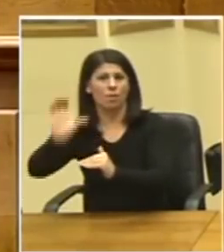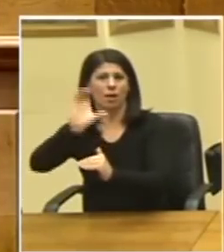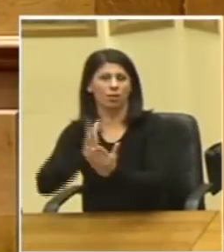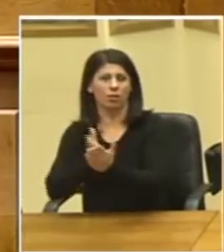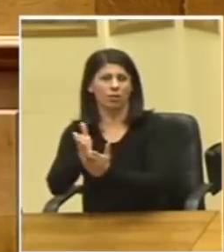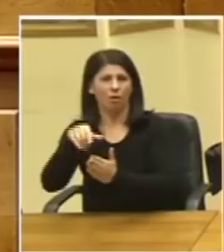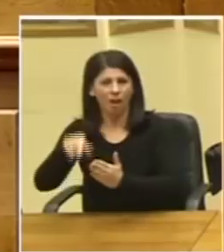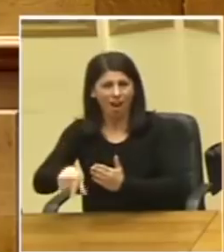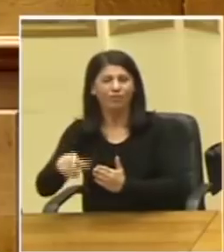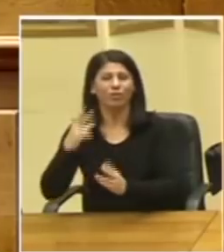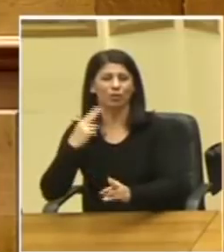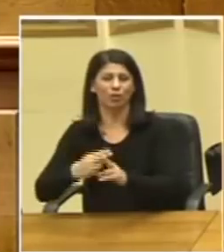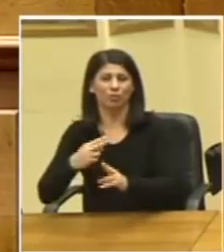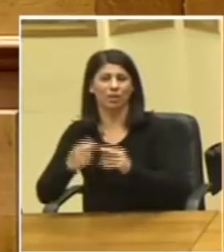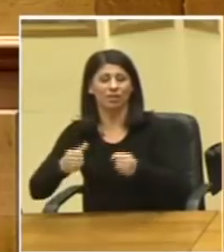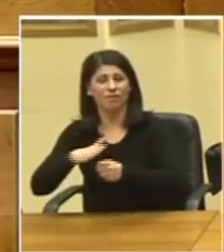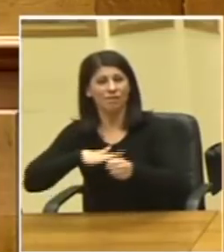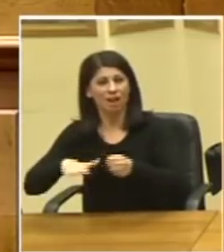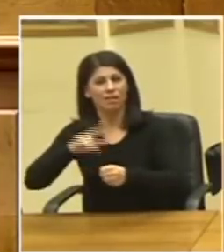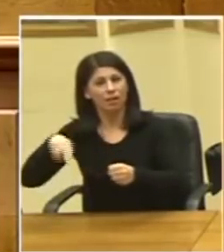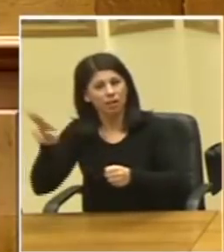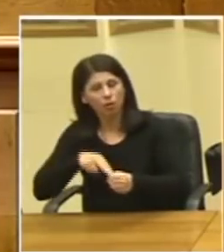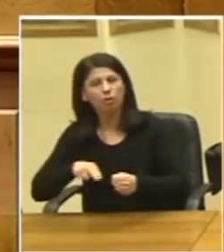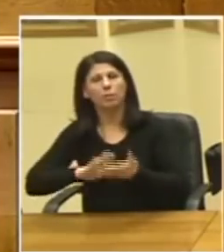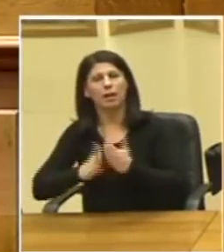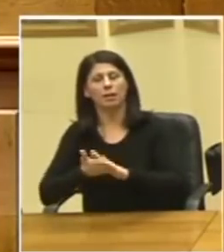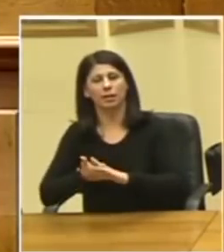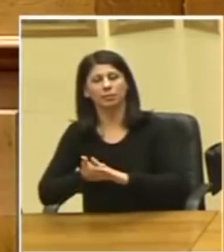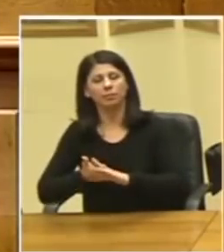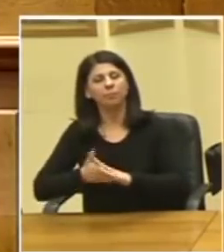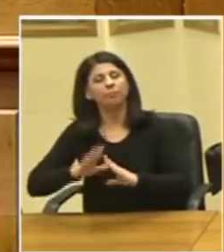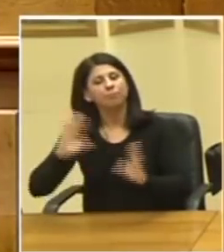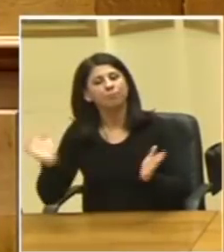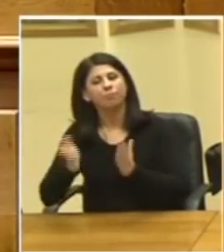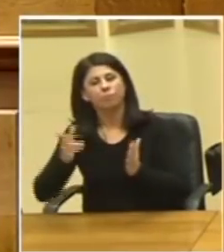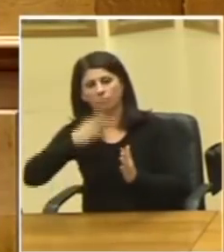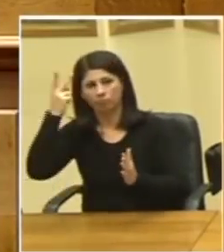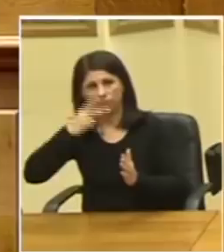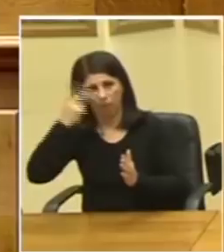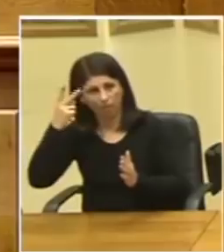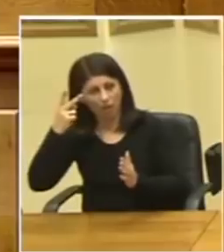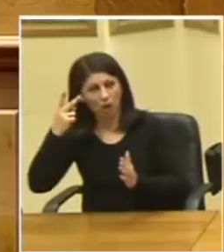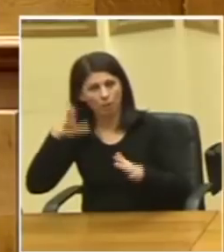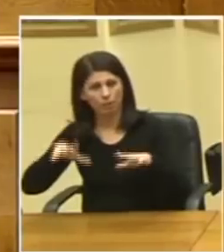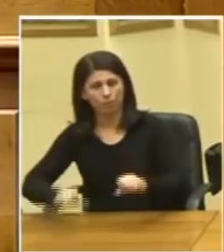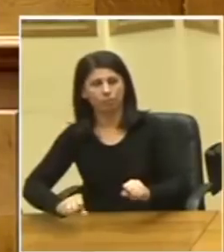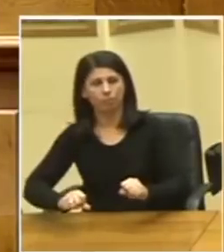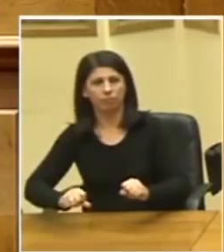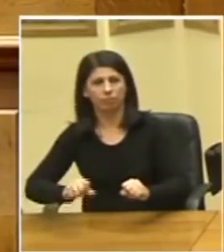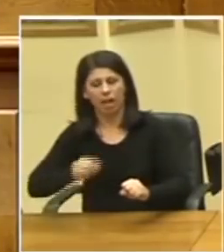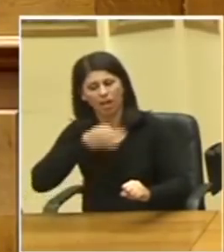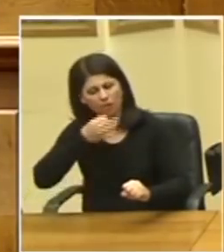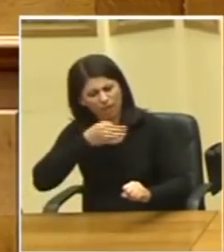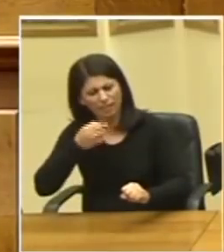τη βάση για να καταργούνται στην πράξη και τα όσα δικαιώματα κατοχυρώνει φραστικά